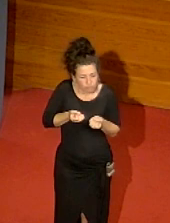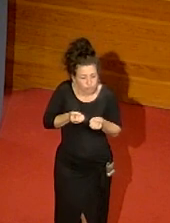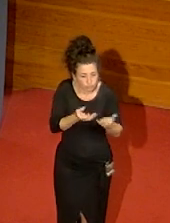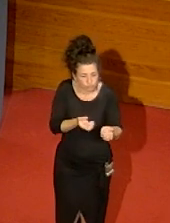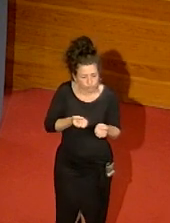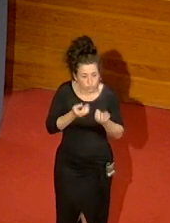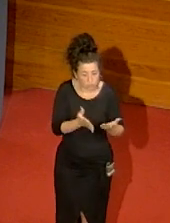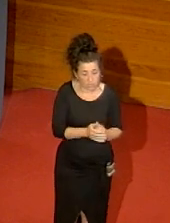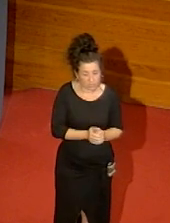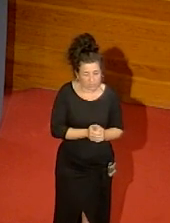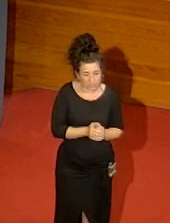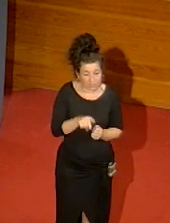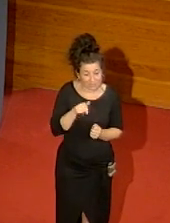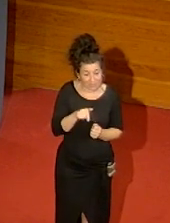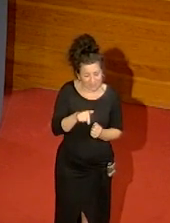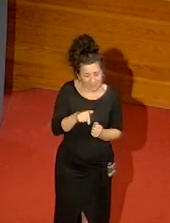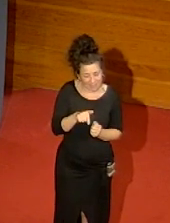Ukrainako gerrak eragindako